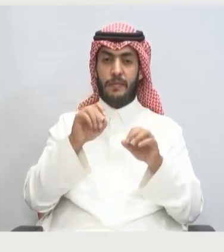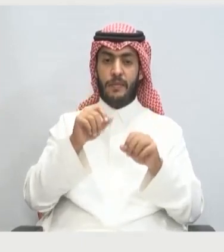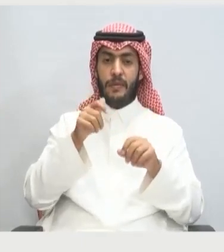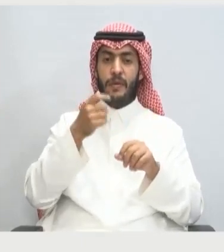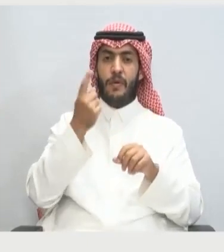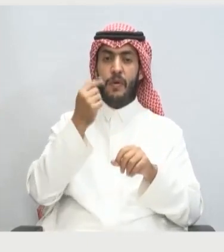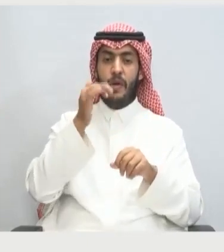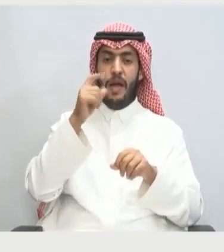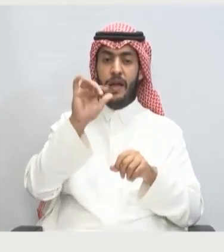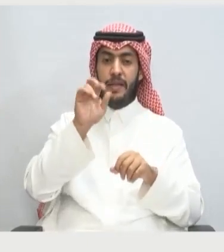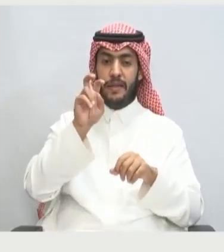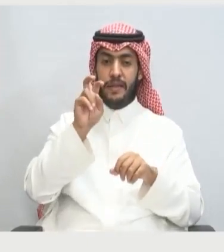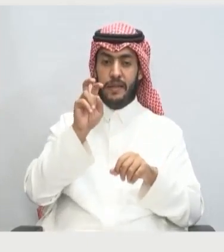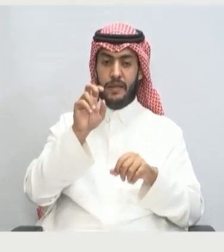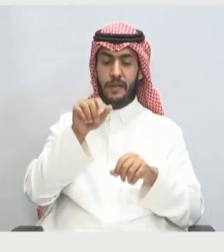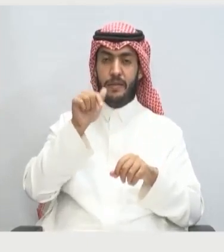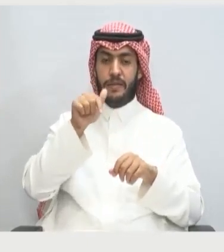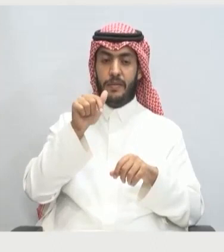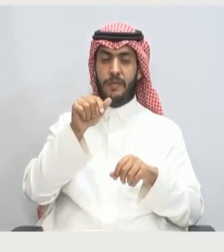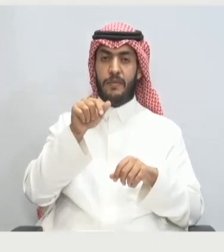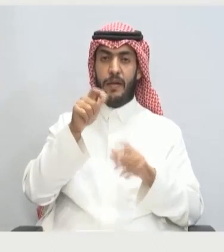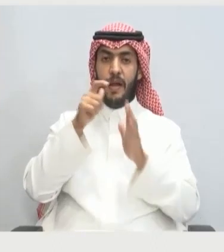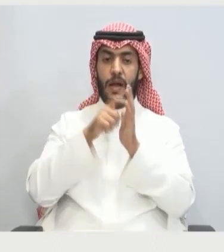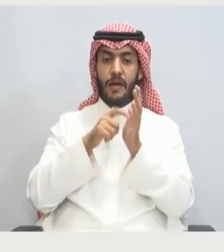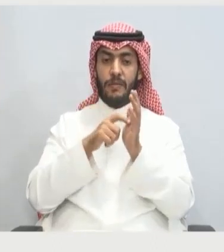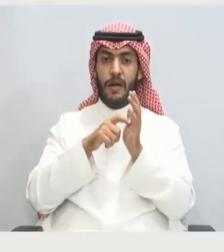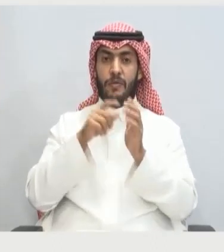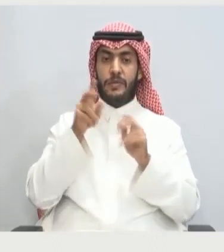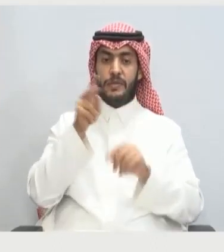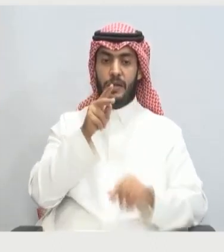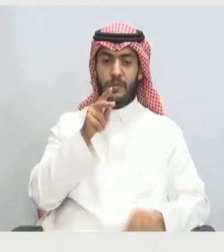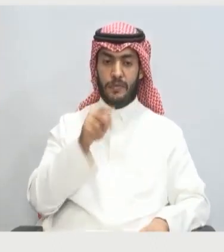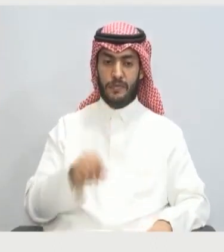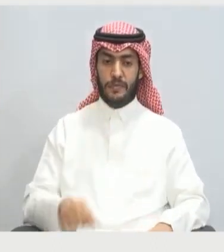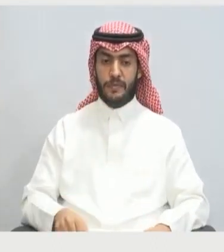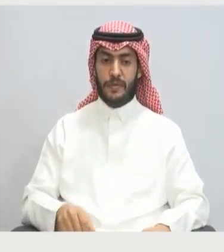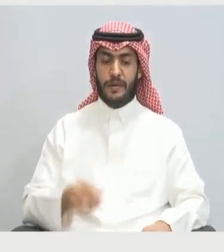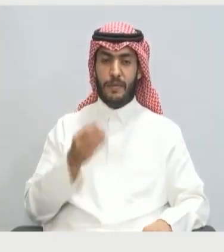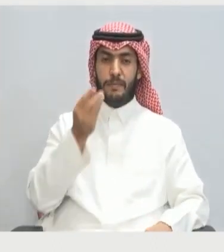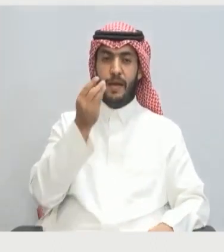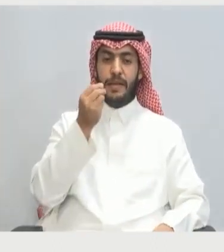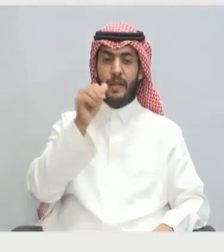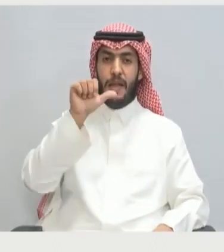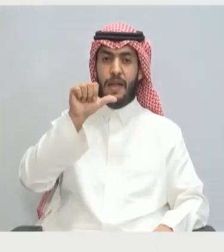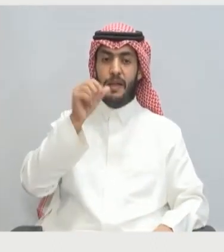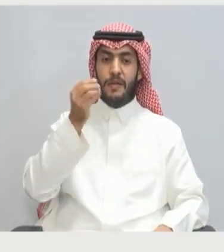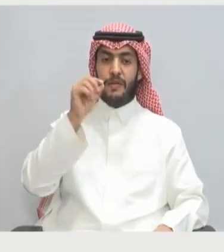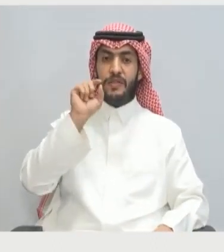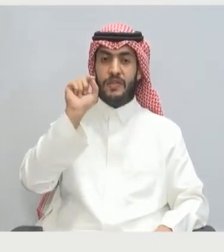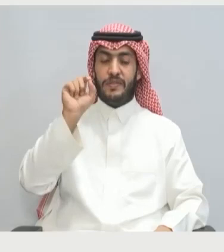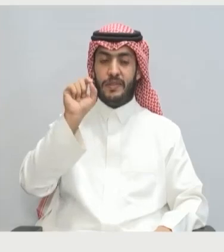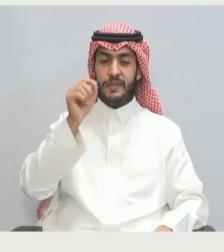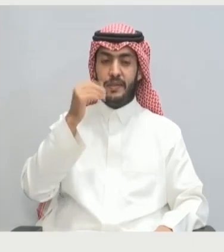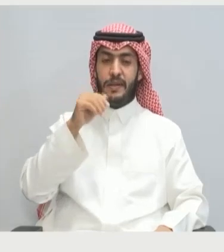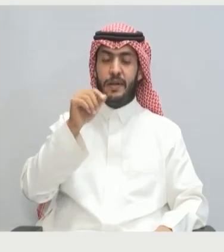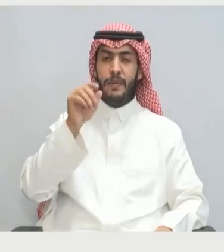احاديه اذا سنقول ان القانون سيساوي تركيز الماده اي مرفوع للاس صفر